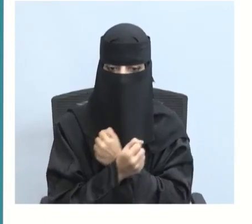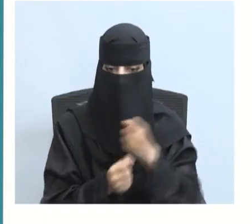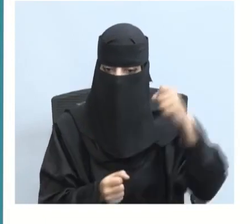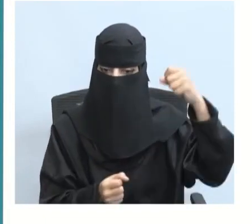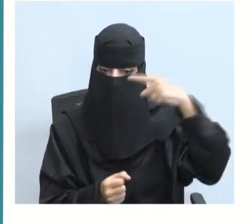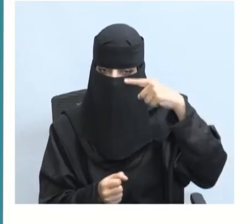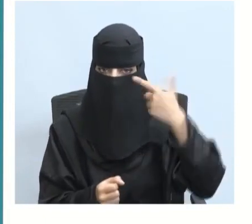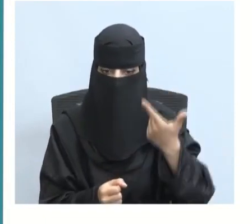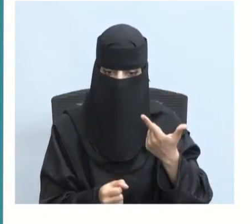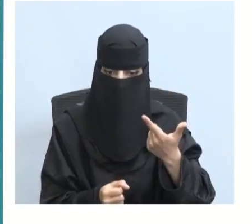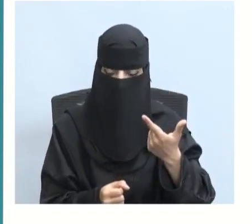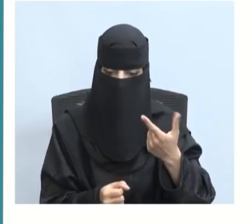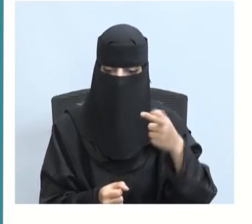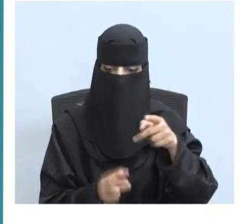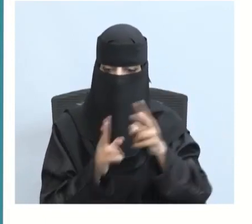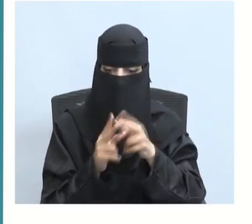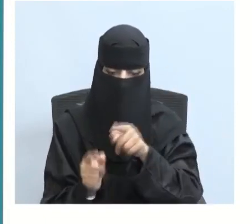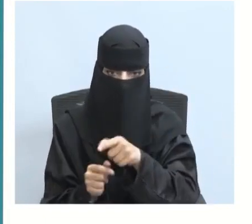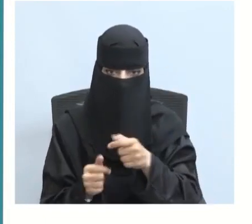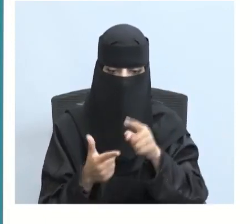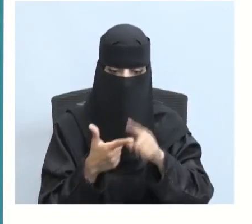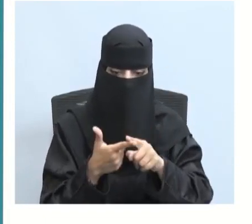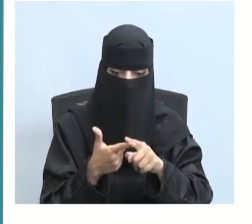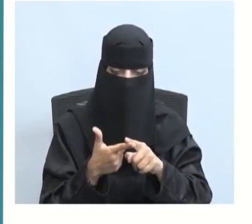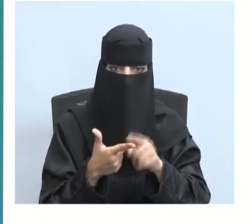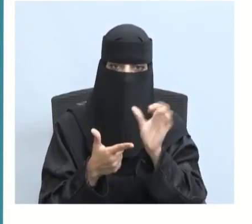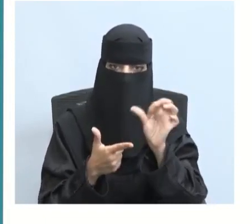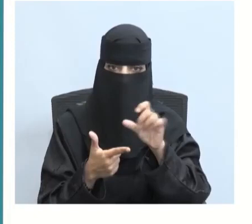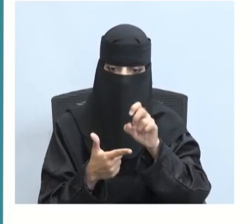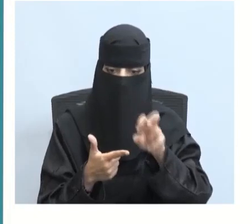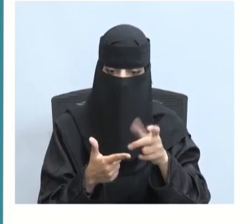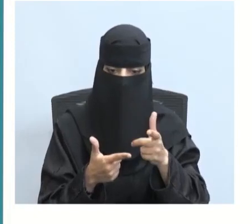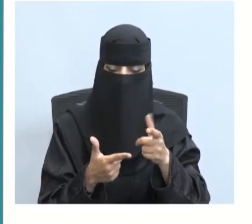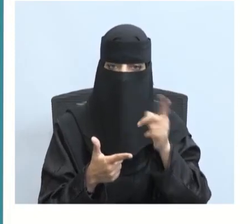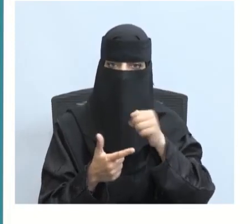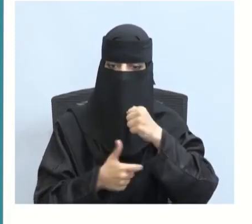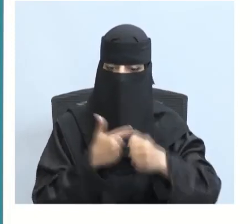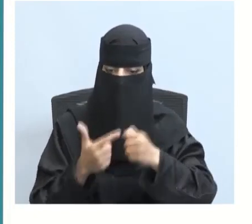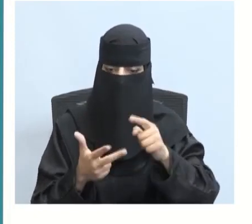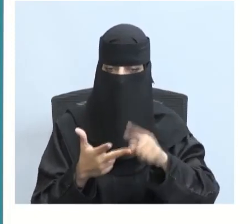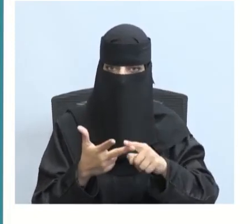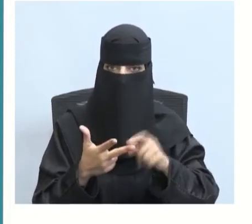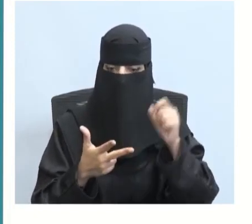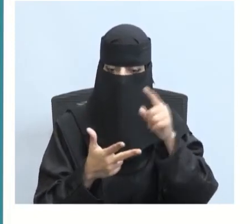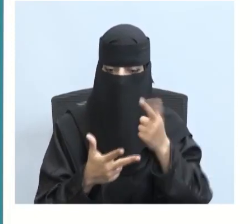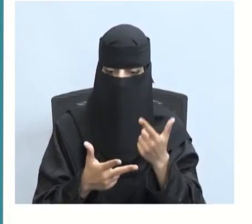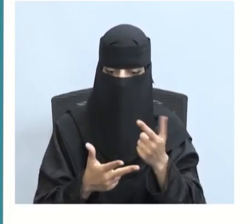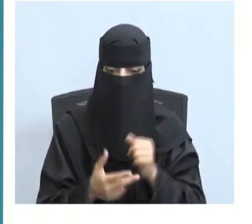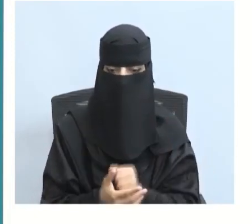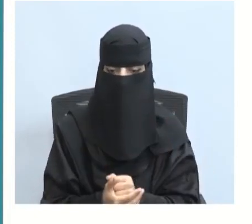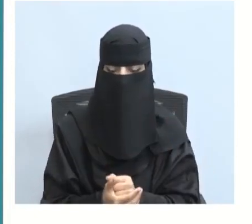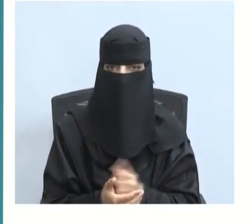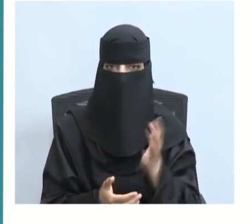بانها طاقه كهربائيه نوويه حركيه اشعاعيه دائما الضوئيه هي